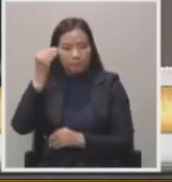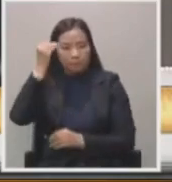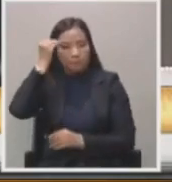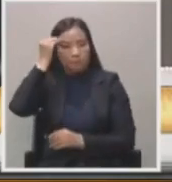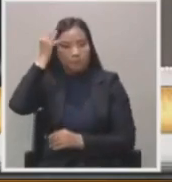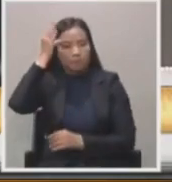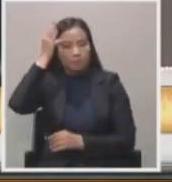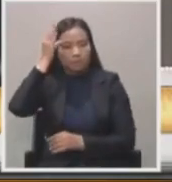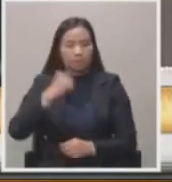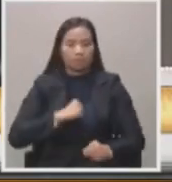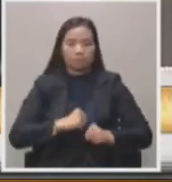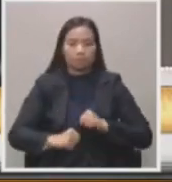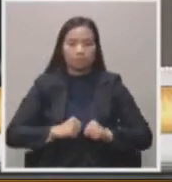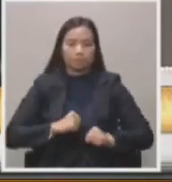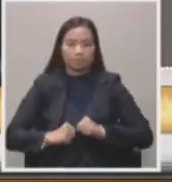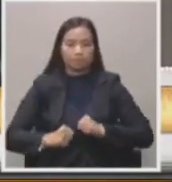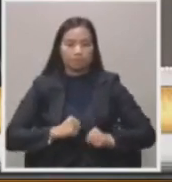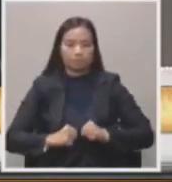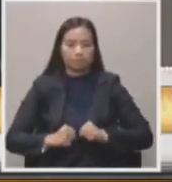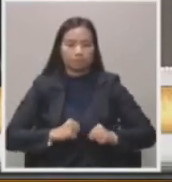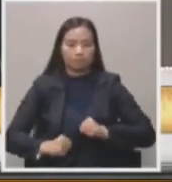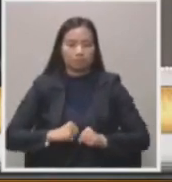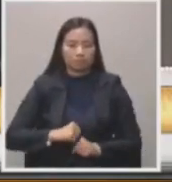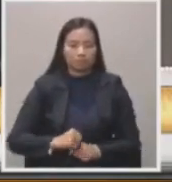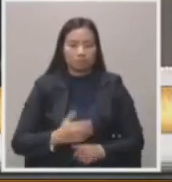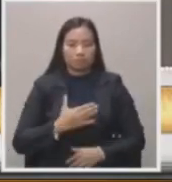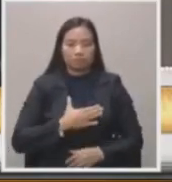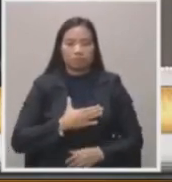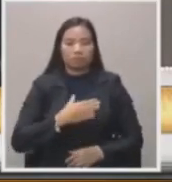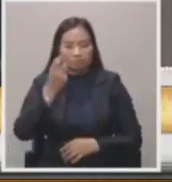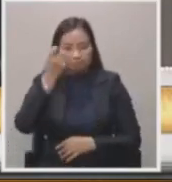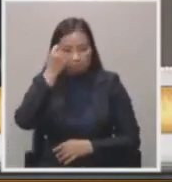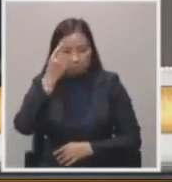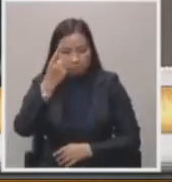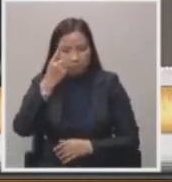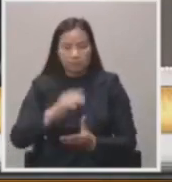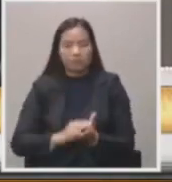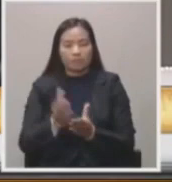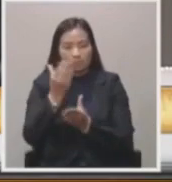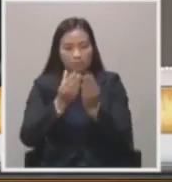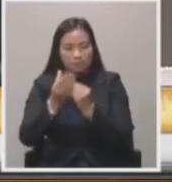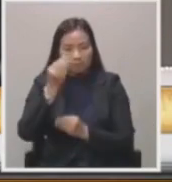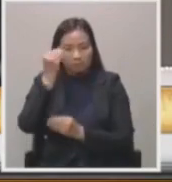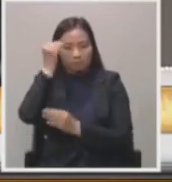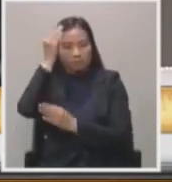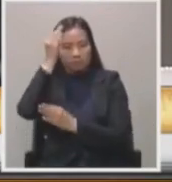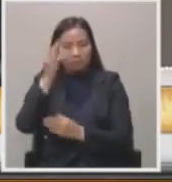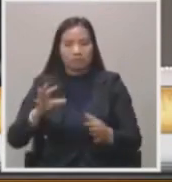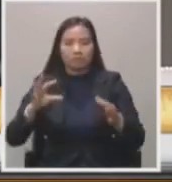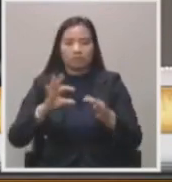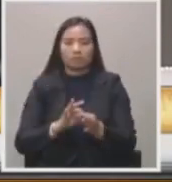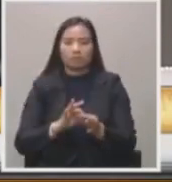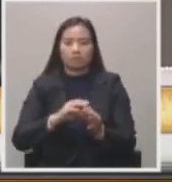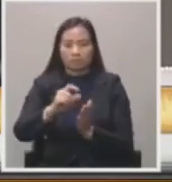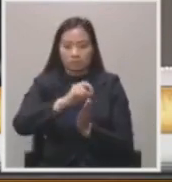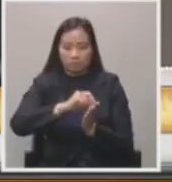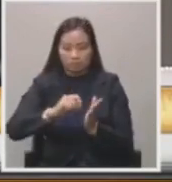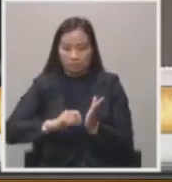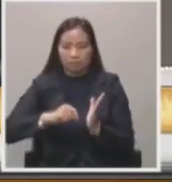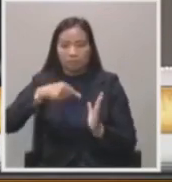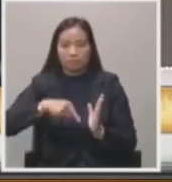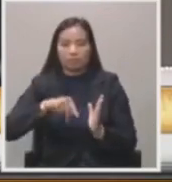ารถเป็นคนหนุ่มคนสาวซึ่งมีความเข้าใจมีความรู้ในเรื่องที่เกี่ยวข้องกับพระราชบัญญัติฉบับ